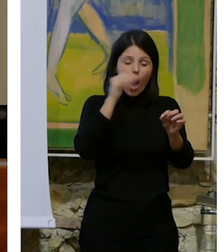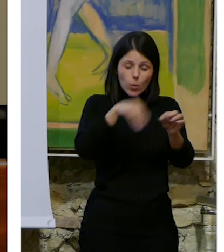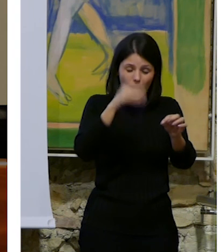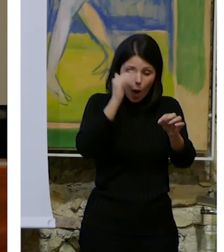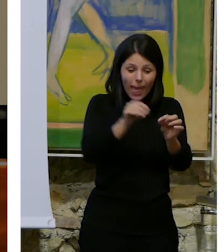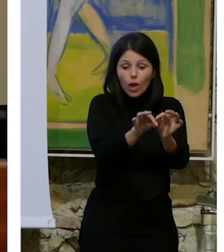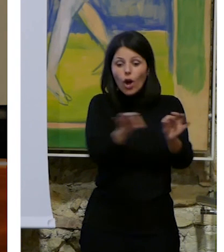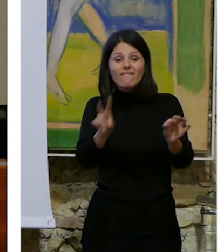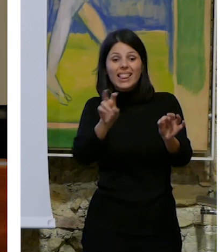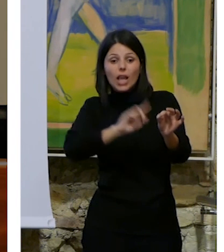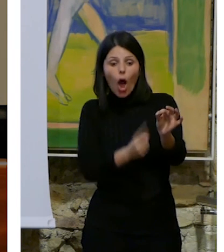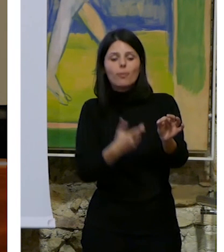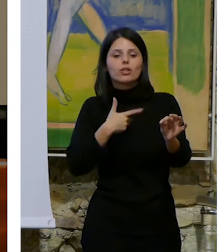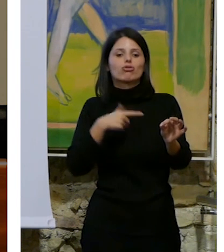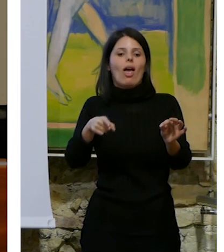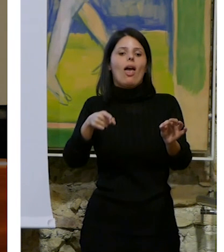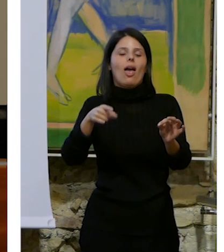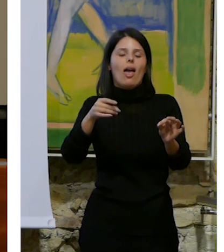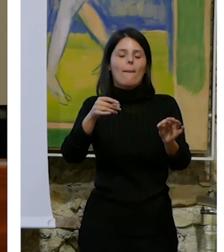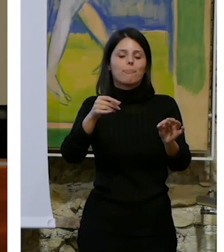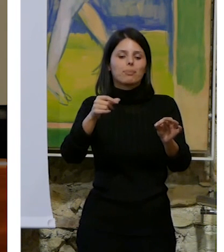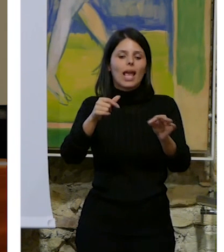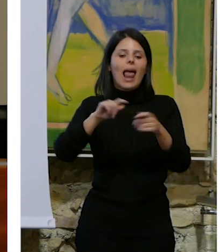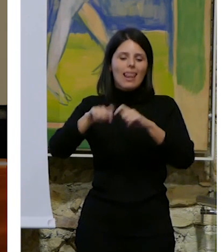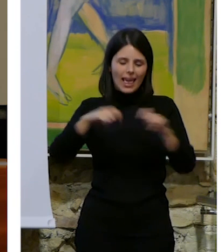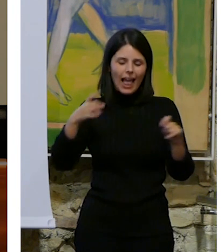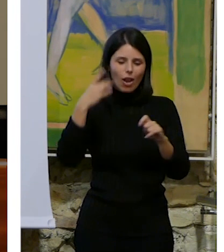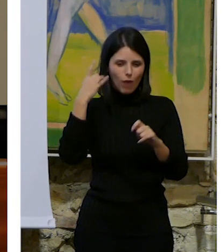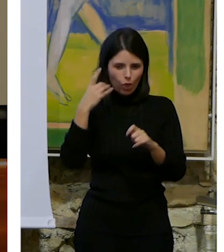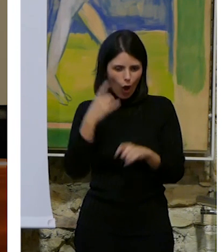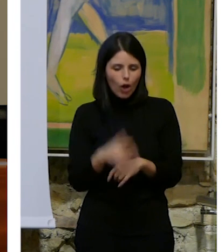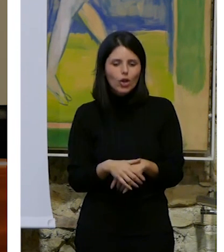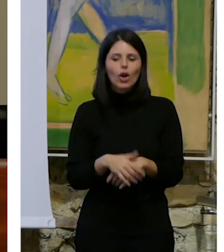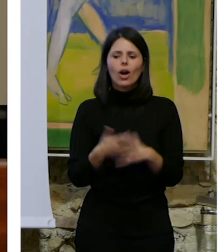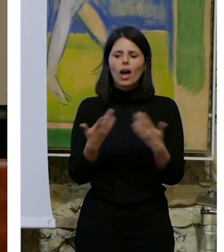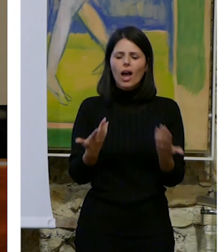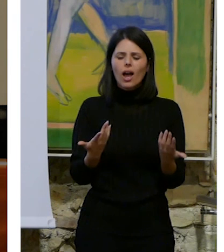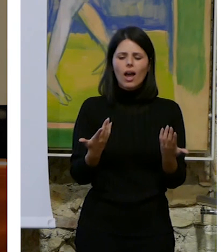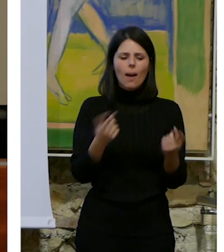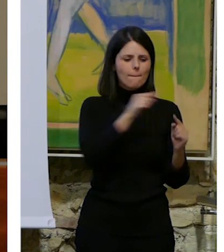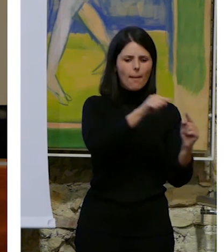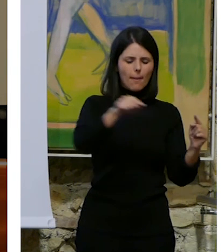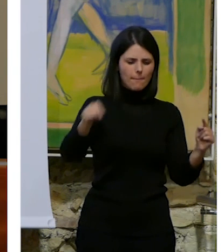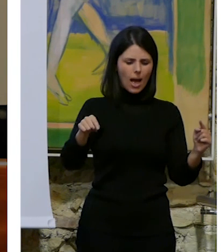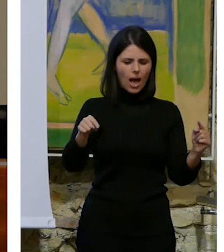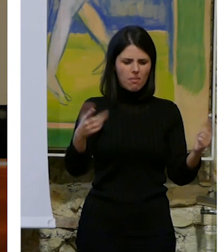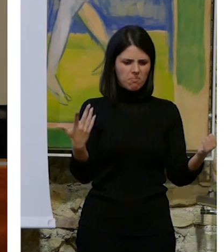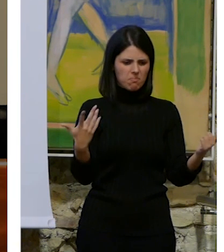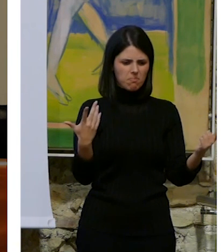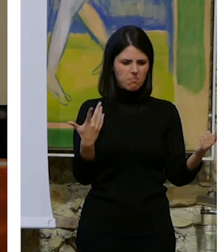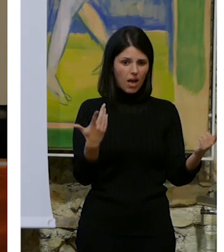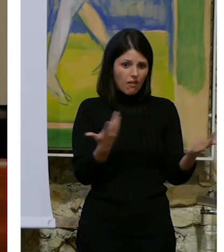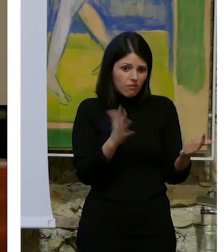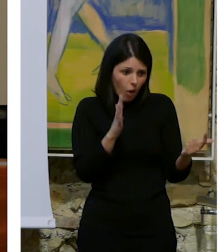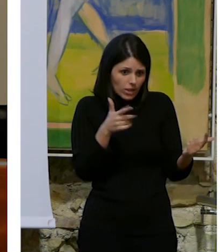del Filo d'Oro, un'altra realtà unica, credo, nel nostro paese, insomma, no? Ecco. Allora ci sarà pure un motivo anche di